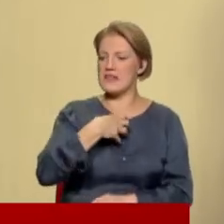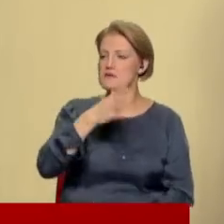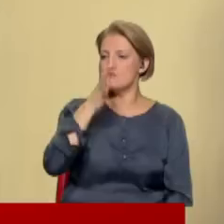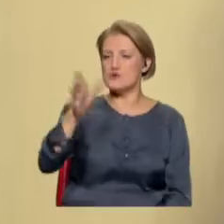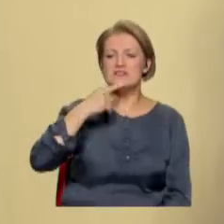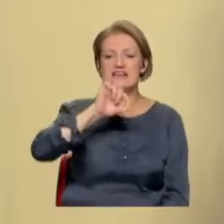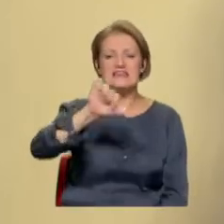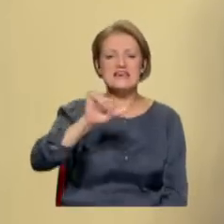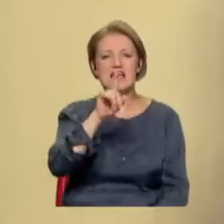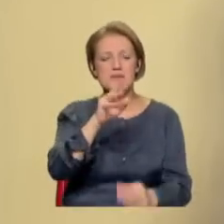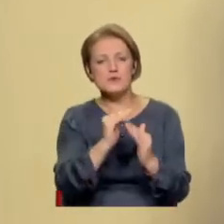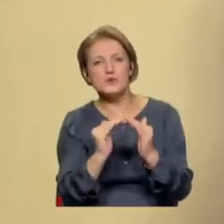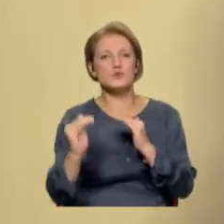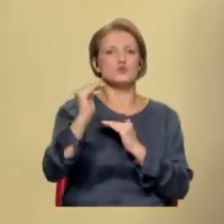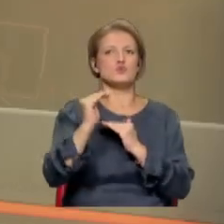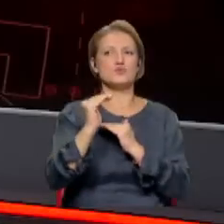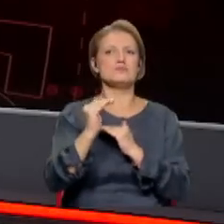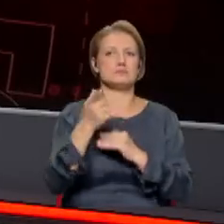zeytinyağı gibi her şeyle üste çıktıkları için.